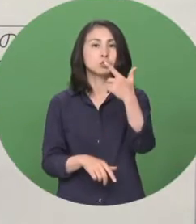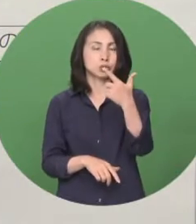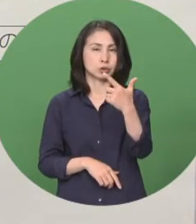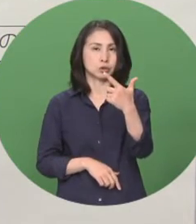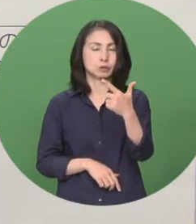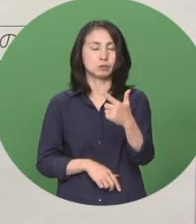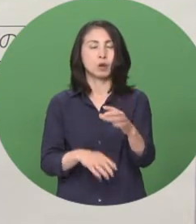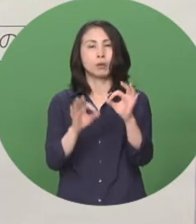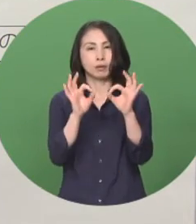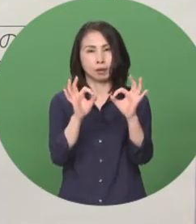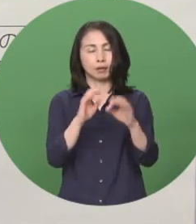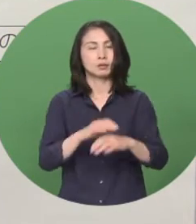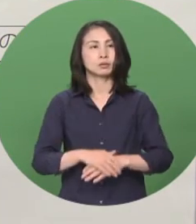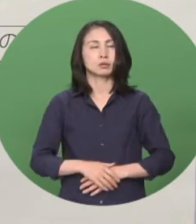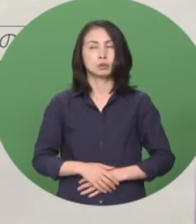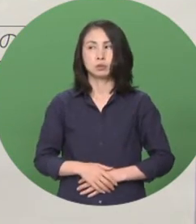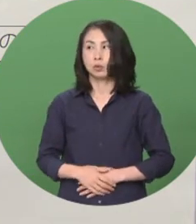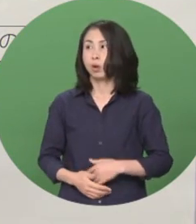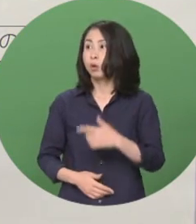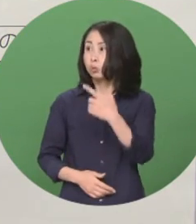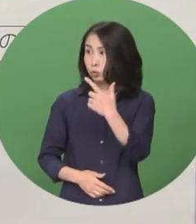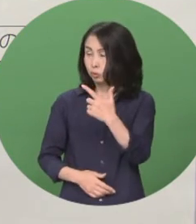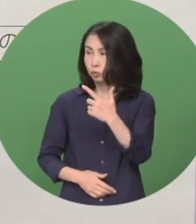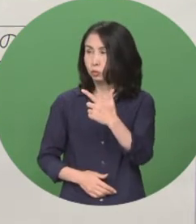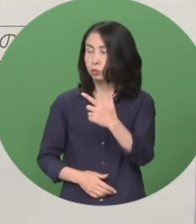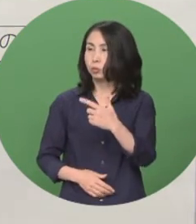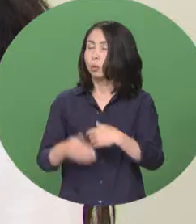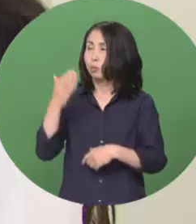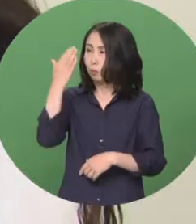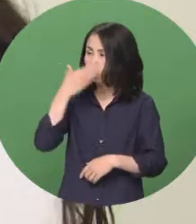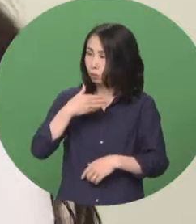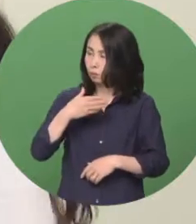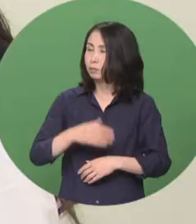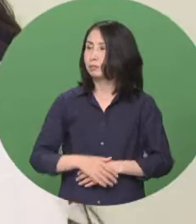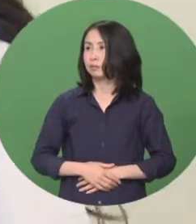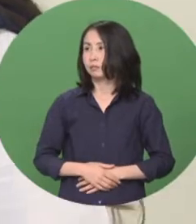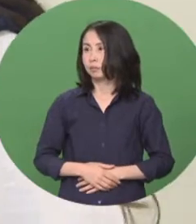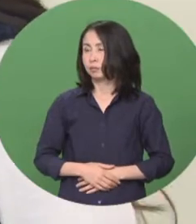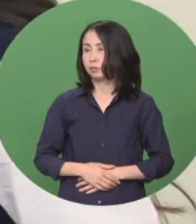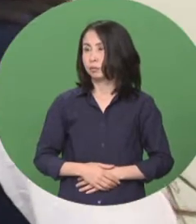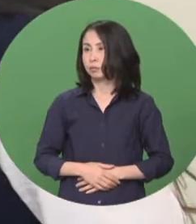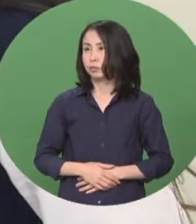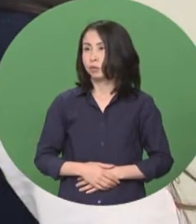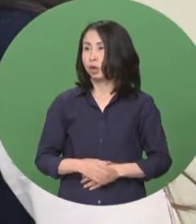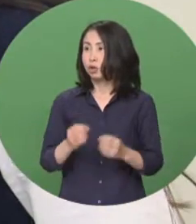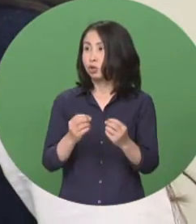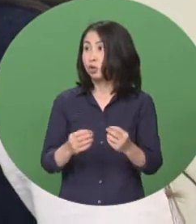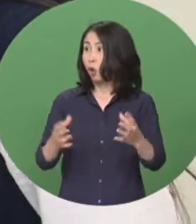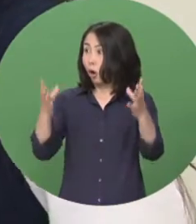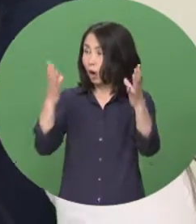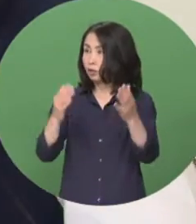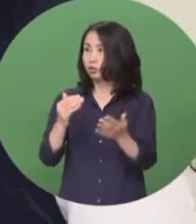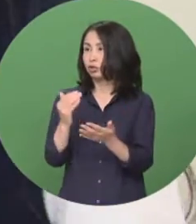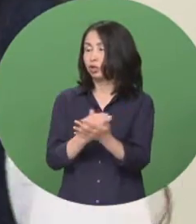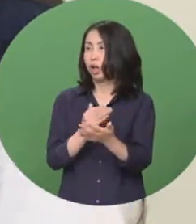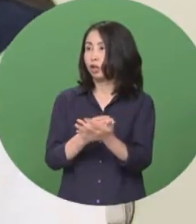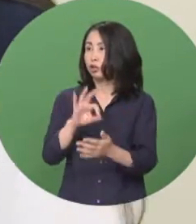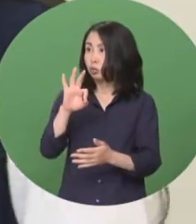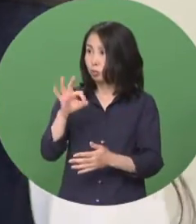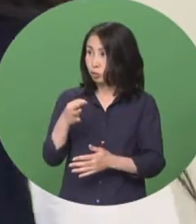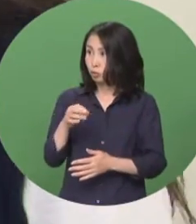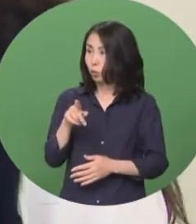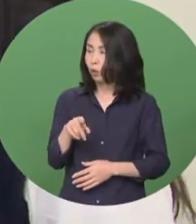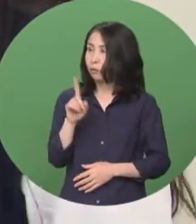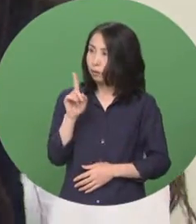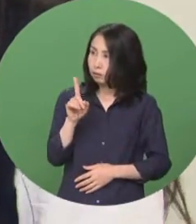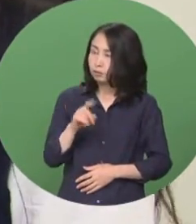で基準を満たしています。 6つ満たしている、 はい、 この蒸発残留物、 はい、